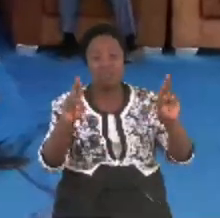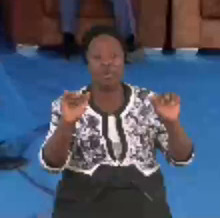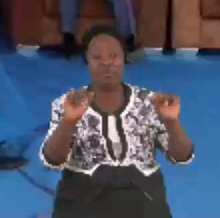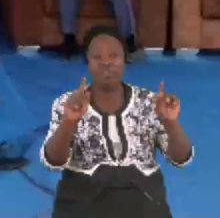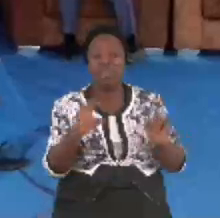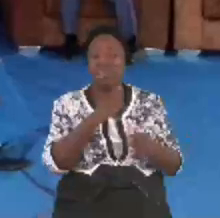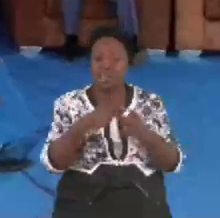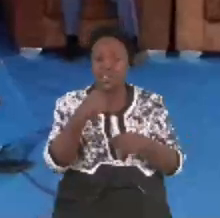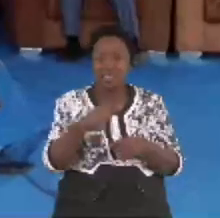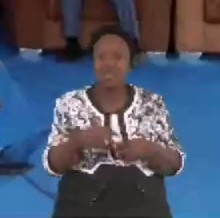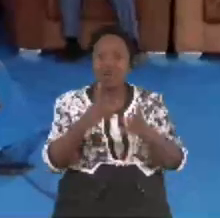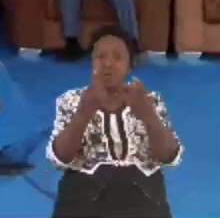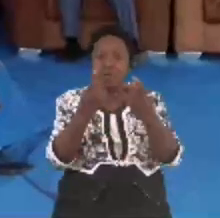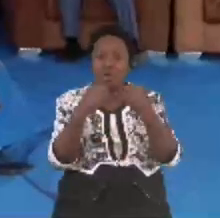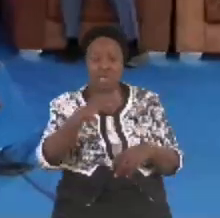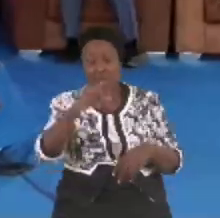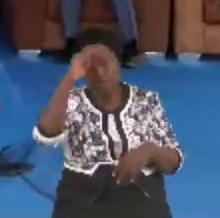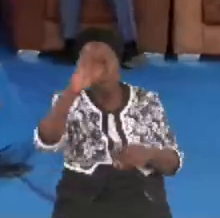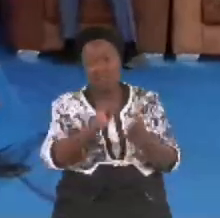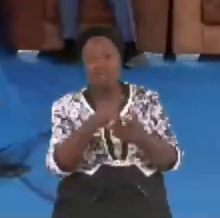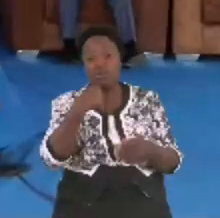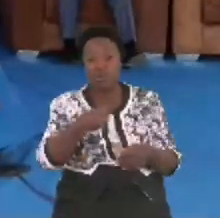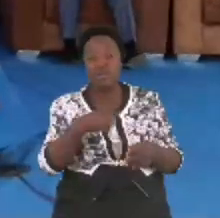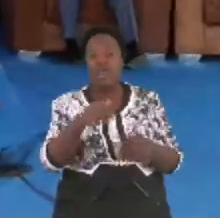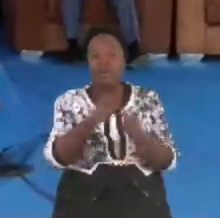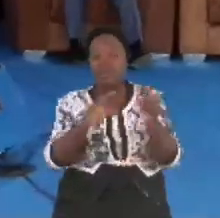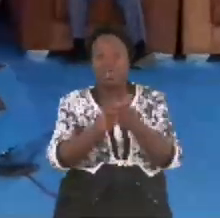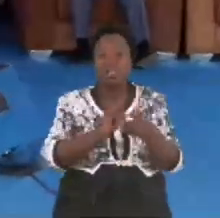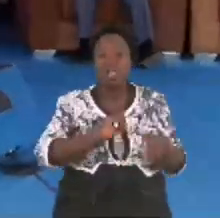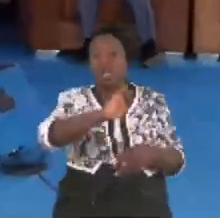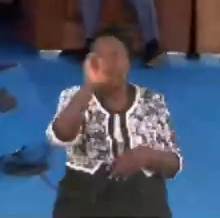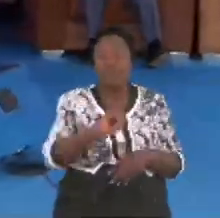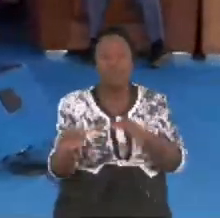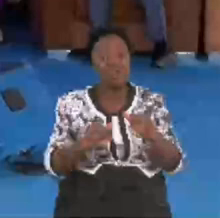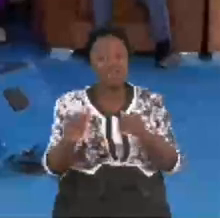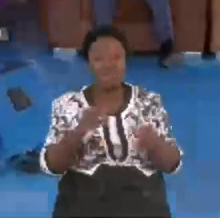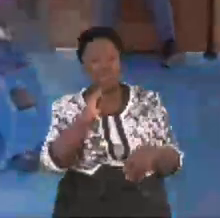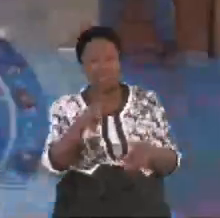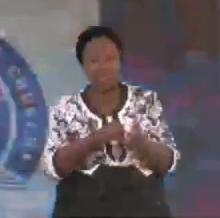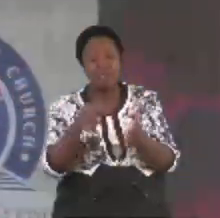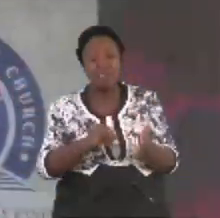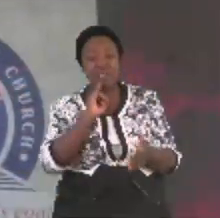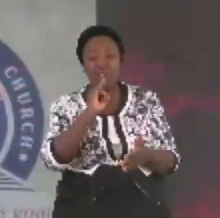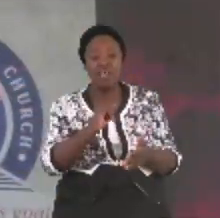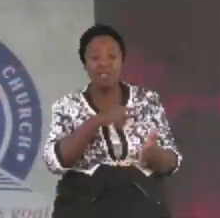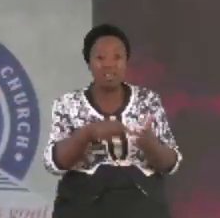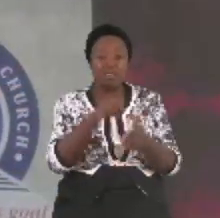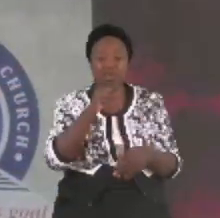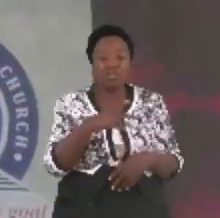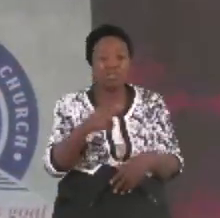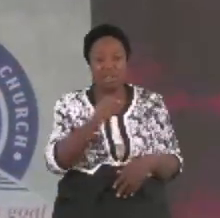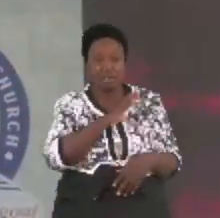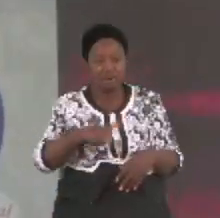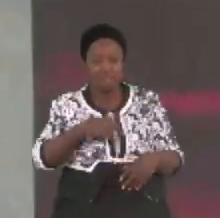m'a raconté, qui m'a dit tout ce que j'ai fait. N'est-ce pas celui-là, le Christ? Et ils sont tous venus. Et ils ont